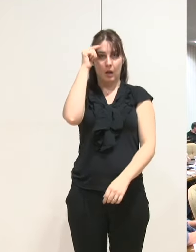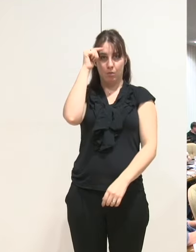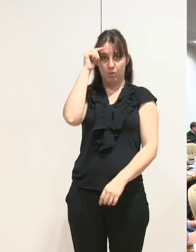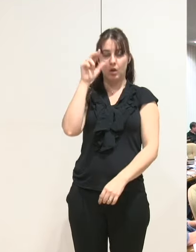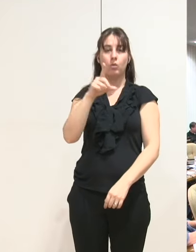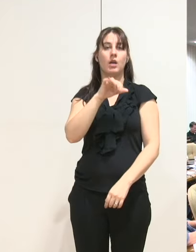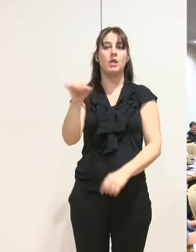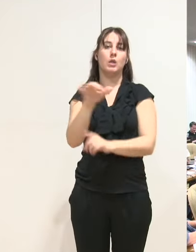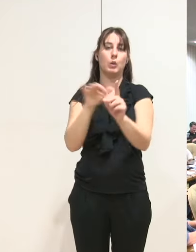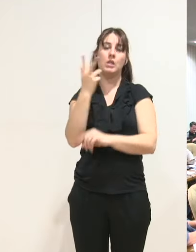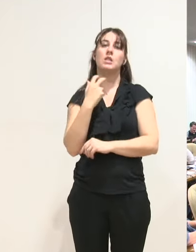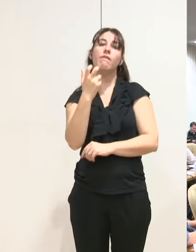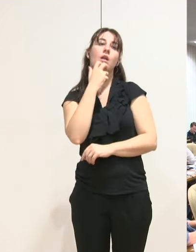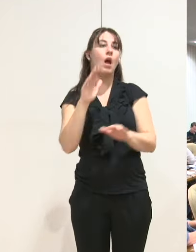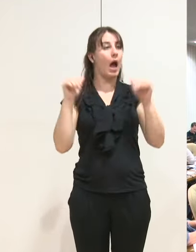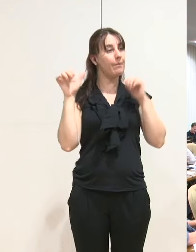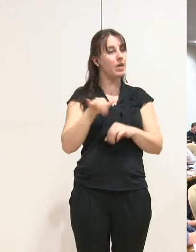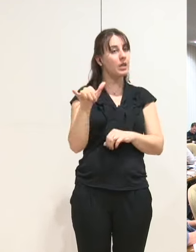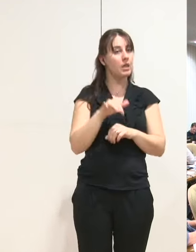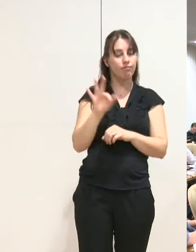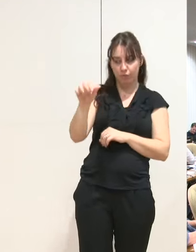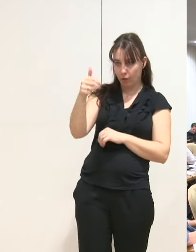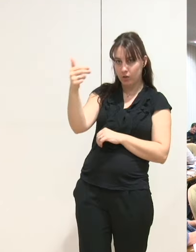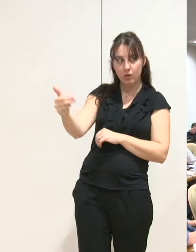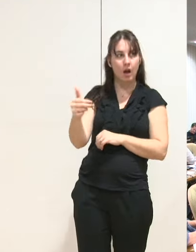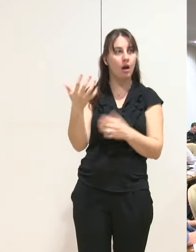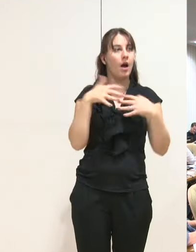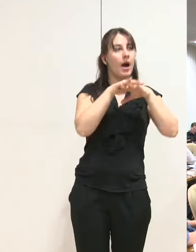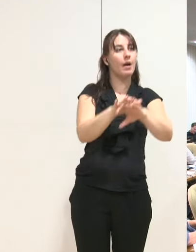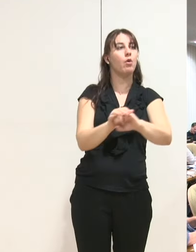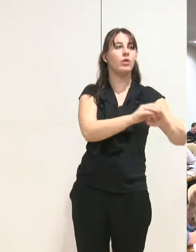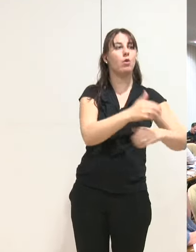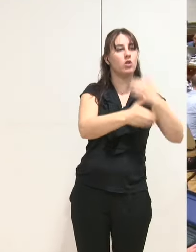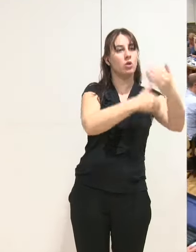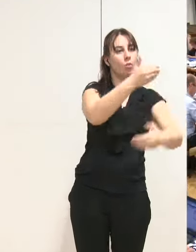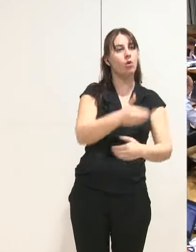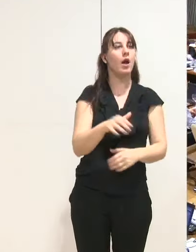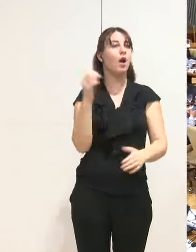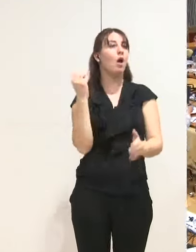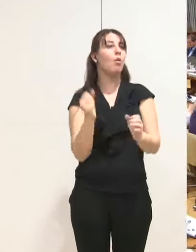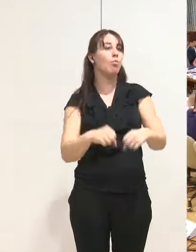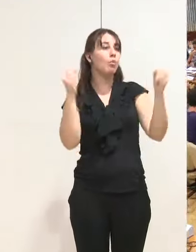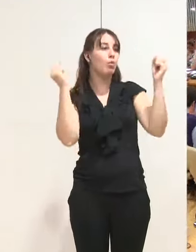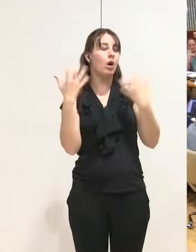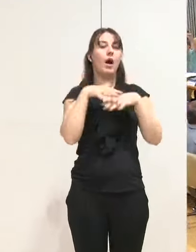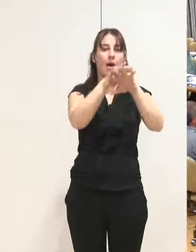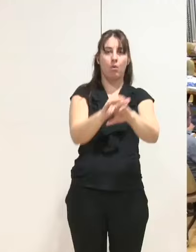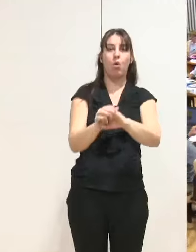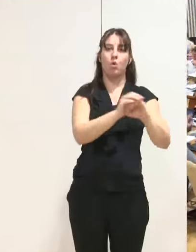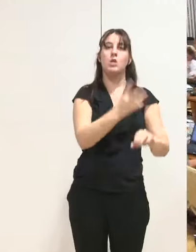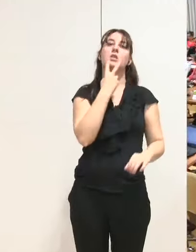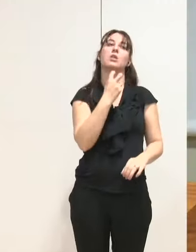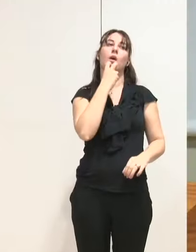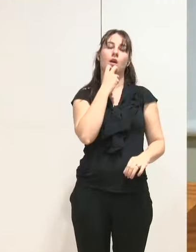udi société civile qui s'abstient Front national rassemblement de gauche et de progrès qui vote pour rassemblement citoyen de la gauche et